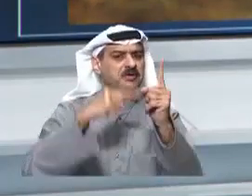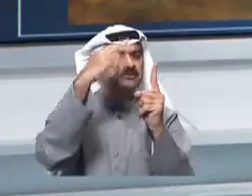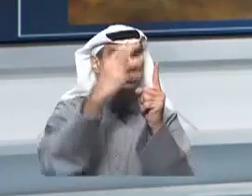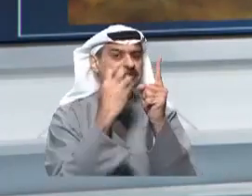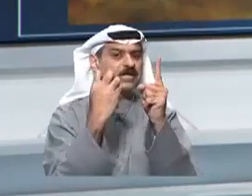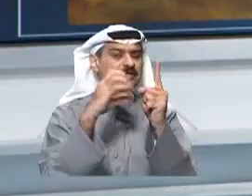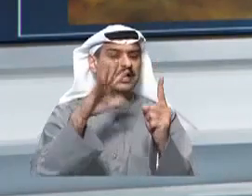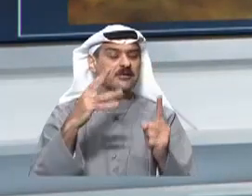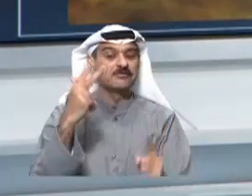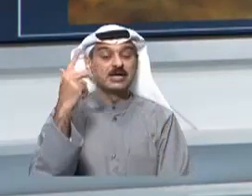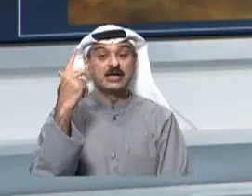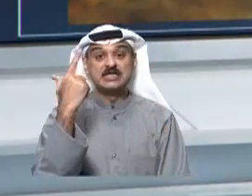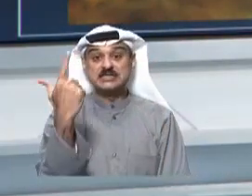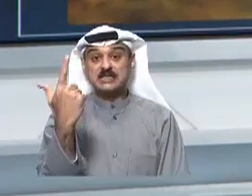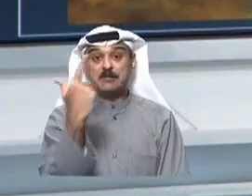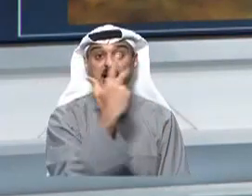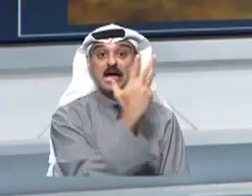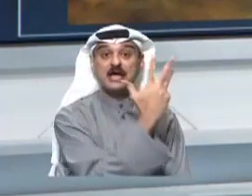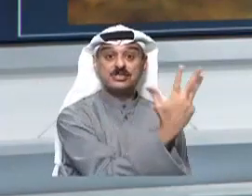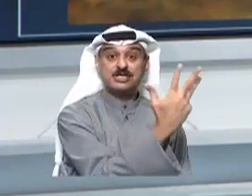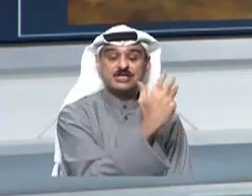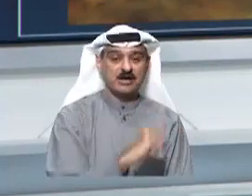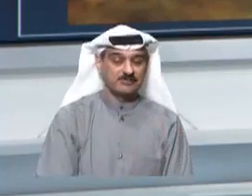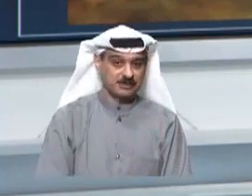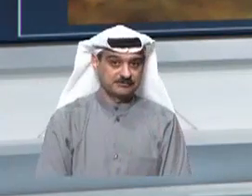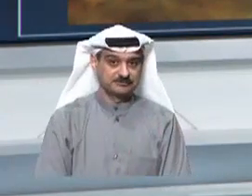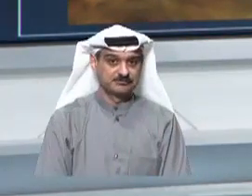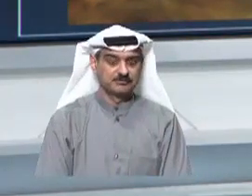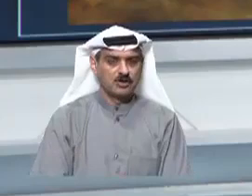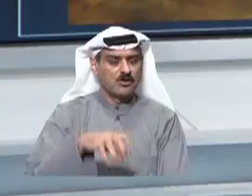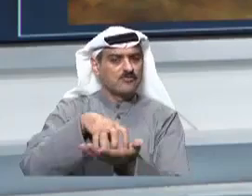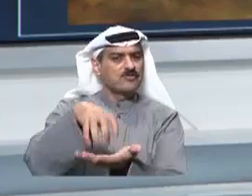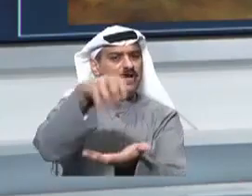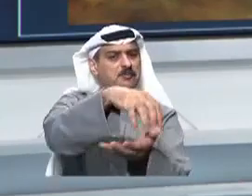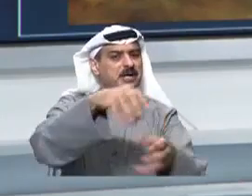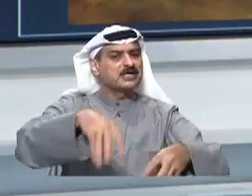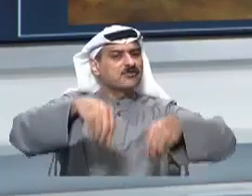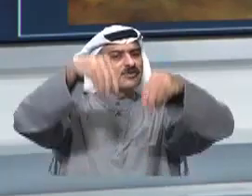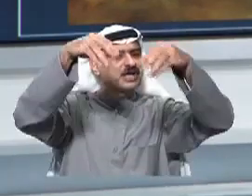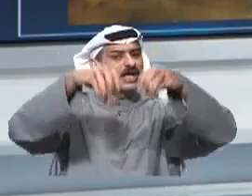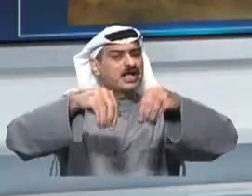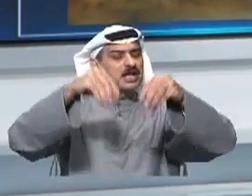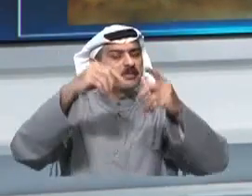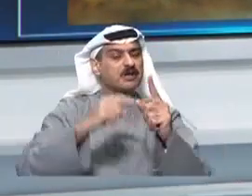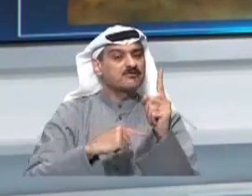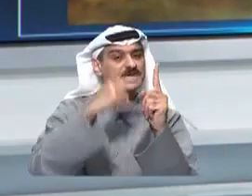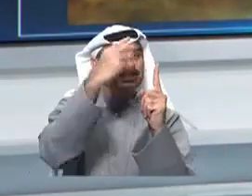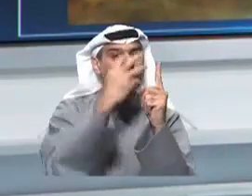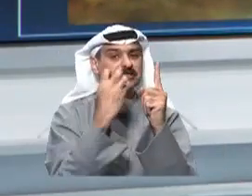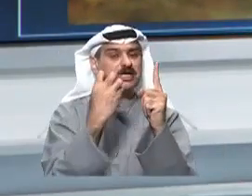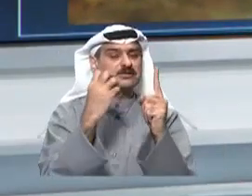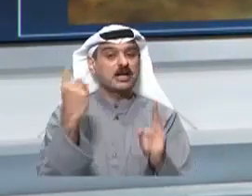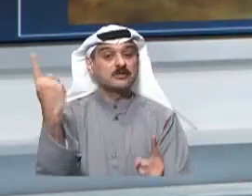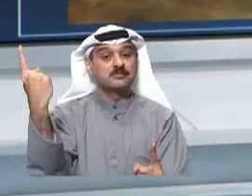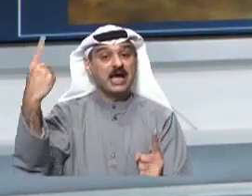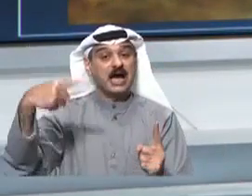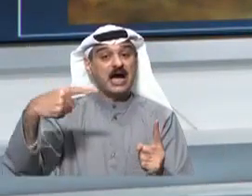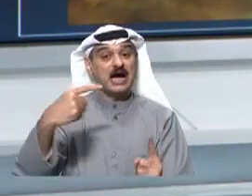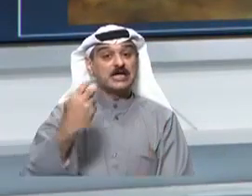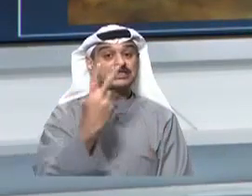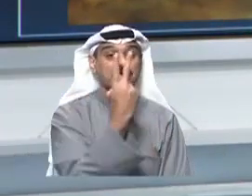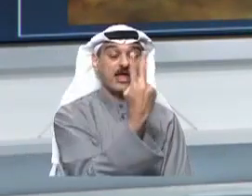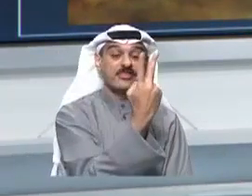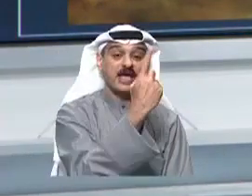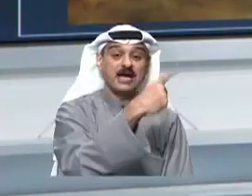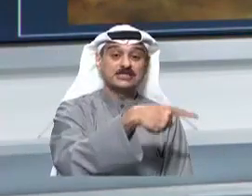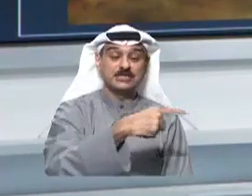الحرارة ما بين 7 درجات إلى 9 درجات مئوية، وبقية المناطق البرية قد تصل فيها درجات الحرارة ما بين 10 درجات إلى 12